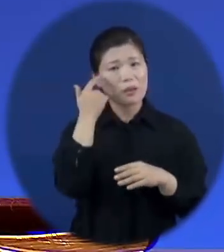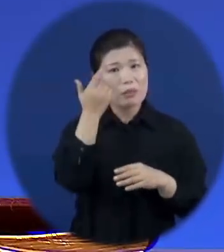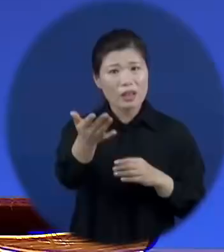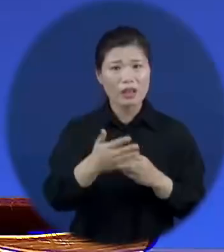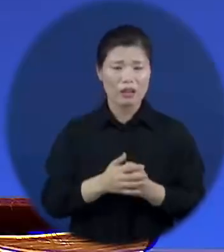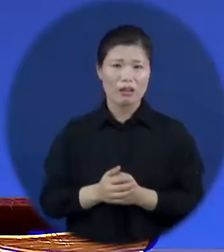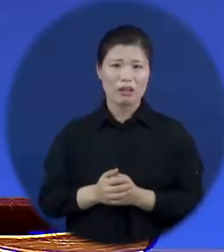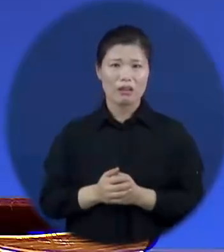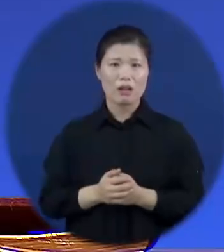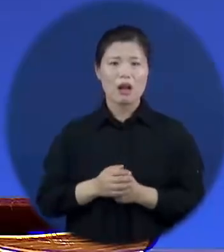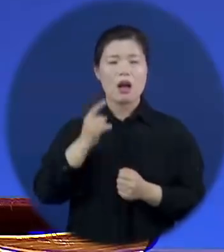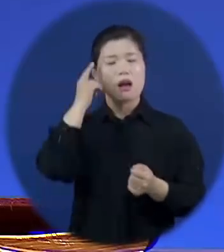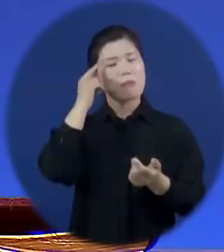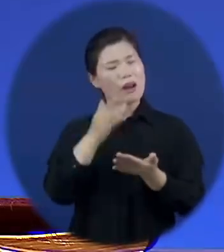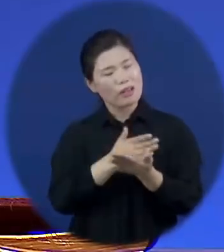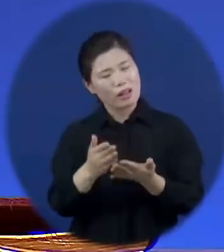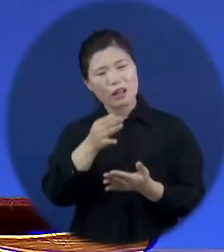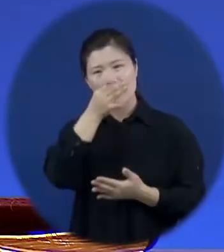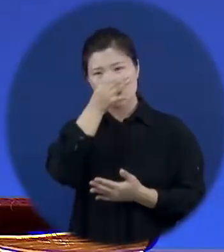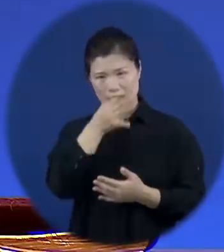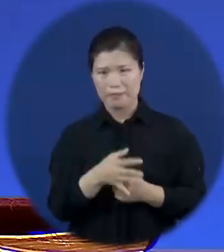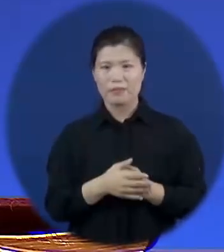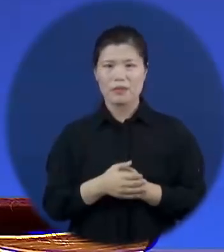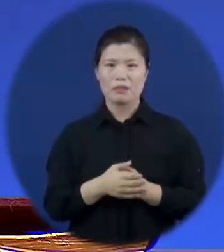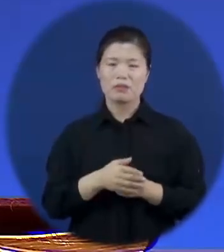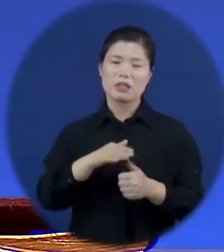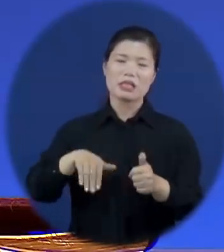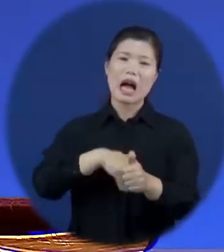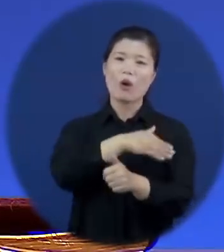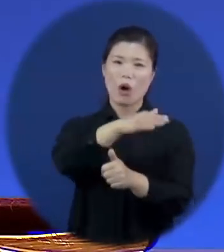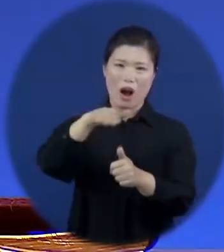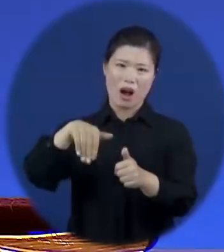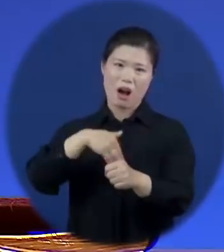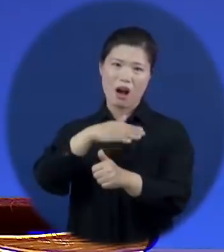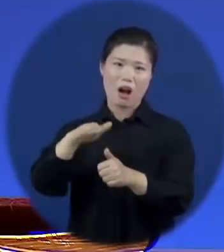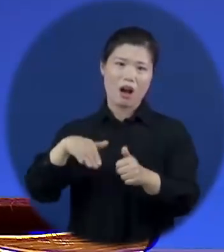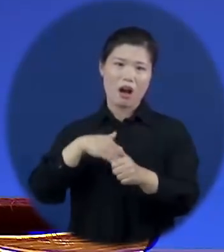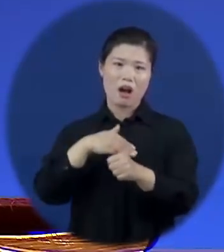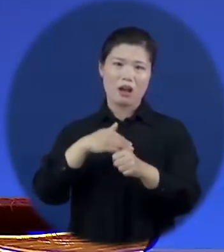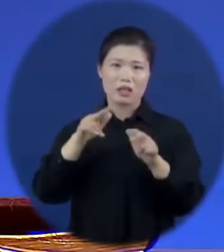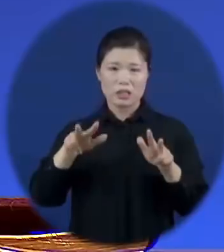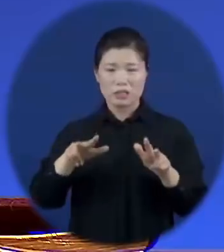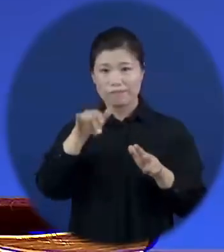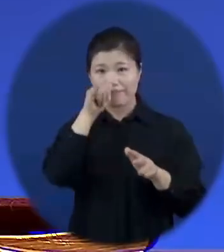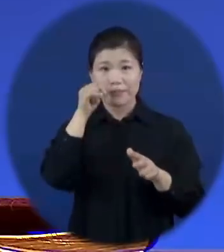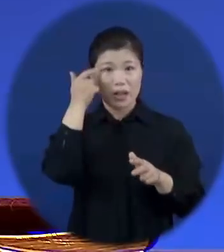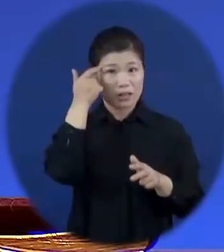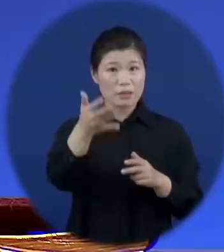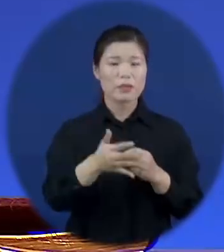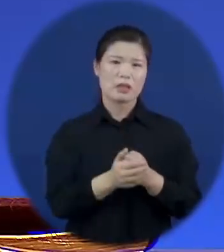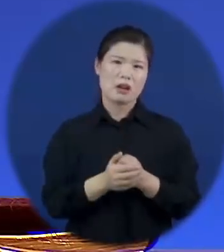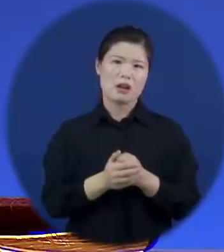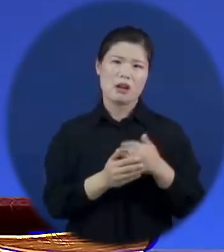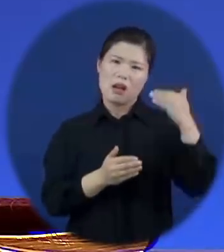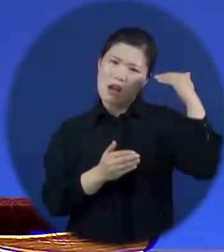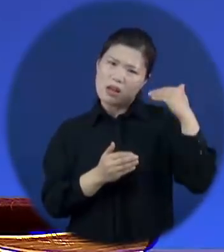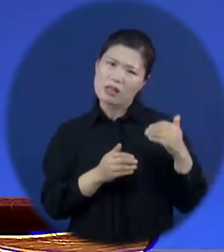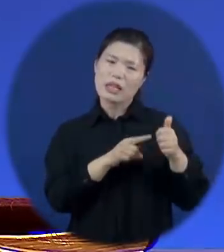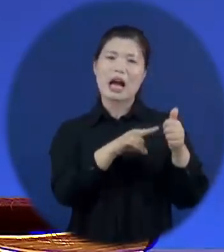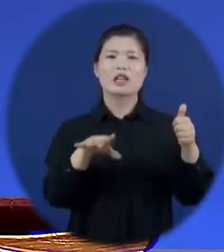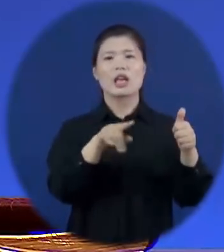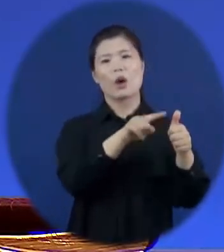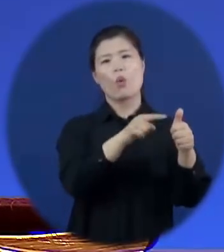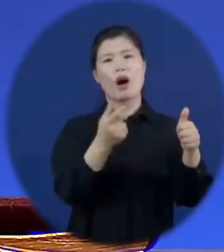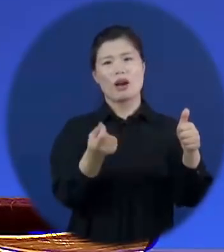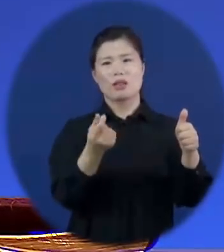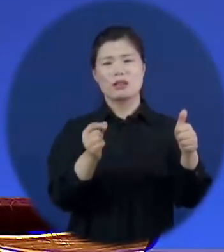않습니까? 판단하기 힘든 상황에 직면해 있습니까? 삭개오와 같은